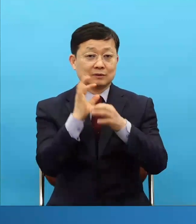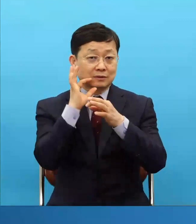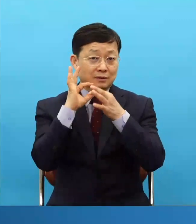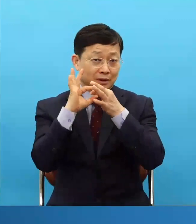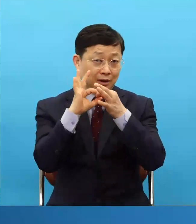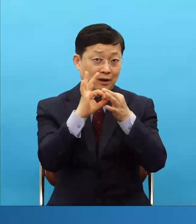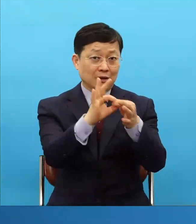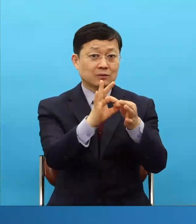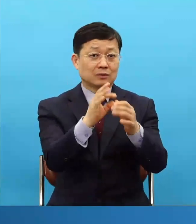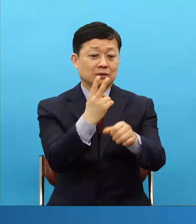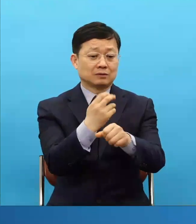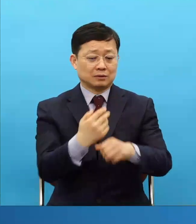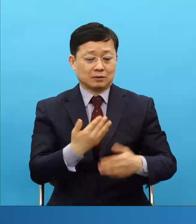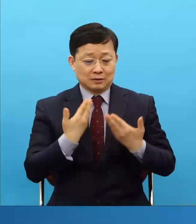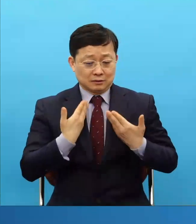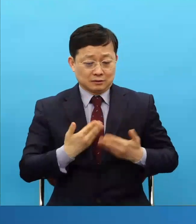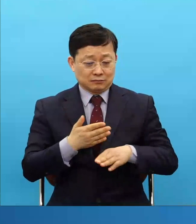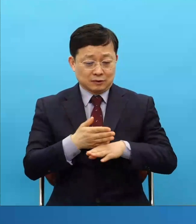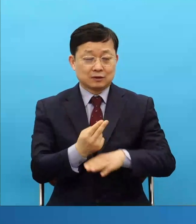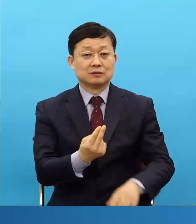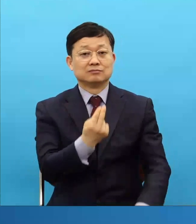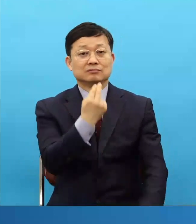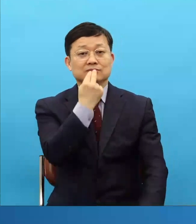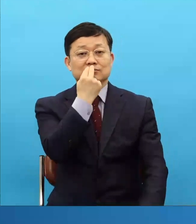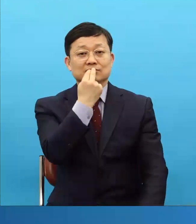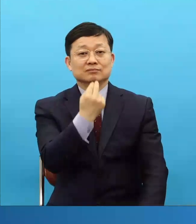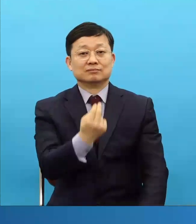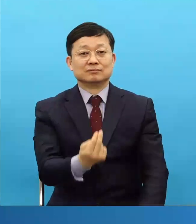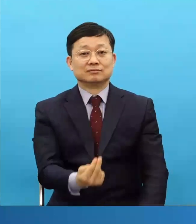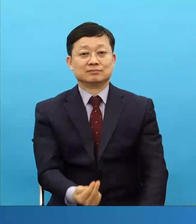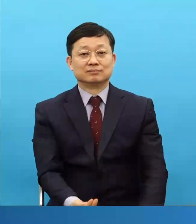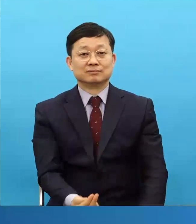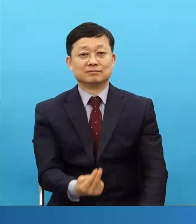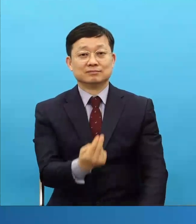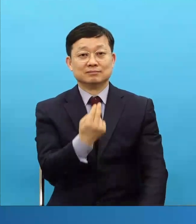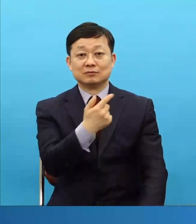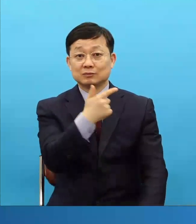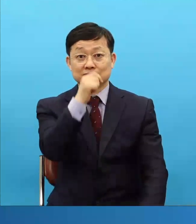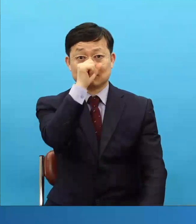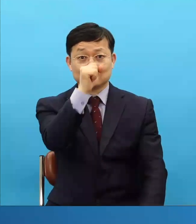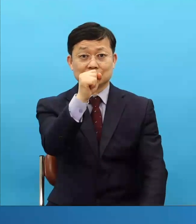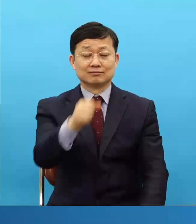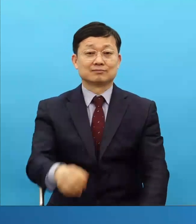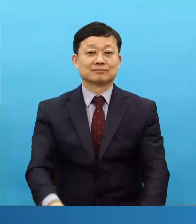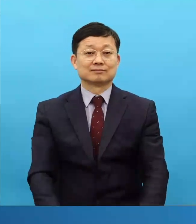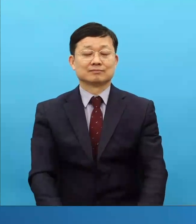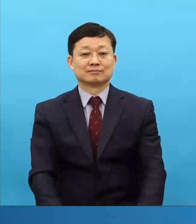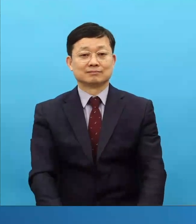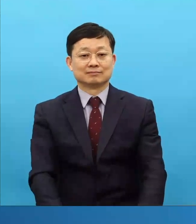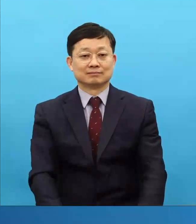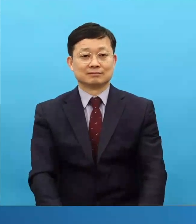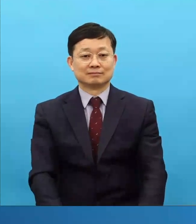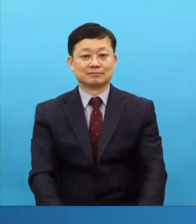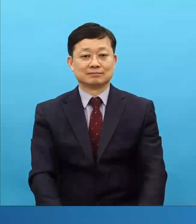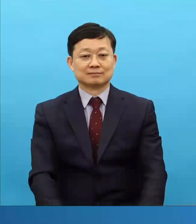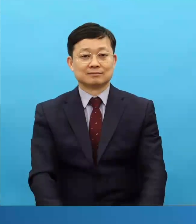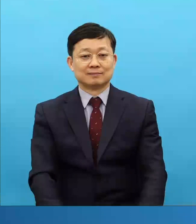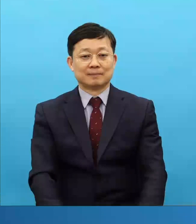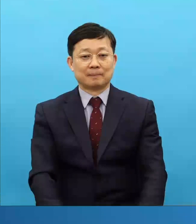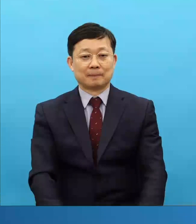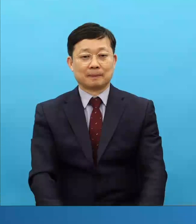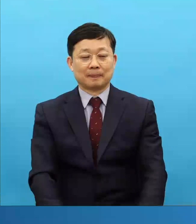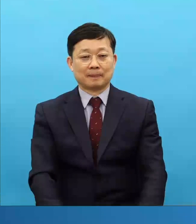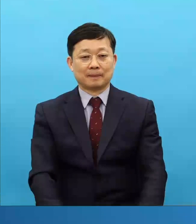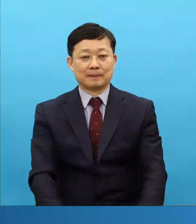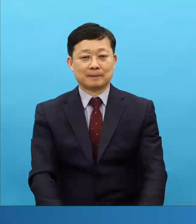24 내가 계속 천천히 하면서 기도가 되어지는 역사가 나. Just 24 hours just quietly breathing and slowly breathing and praying. 그러면 일반 기도